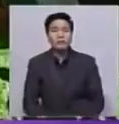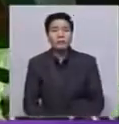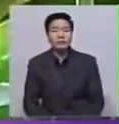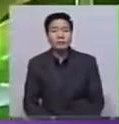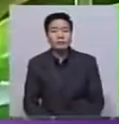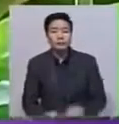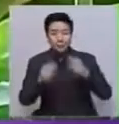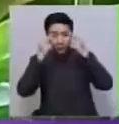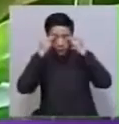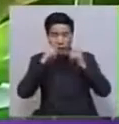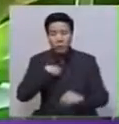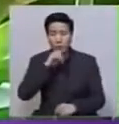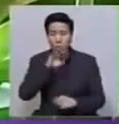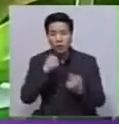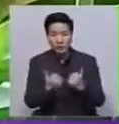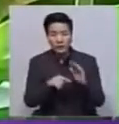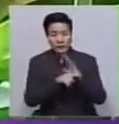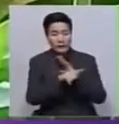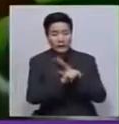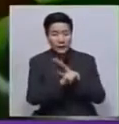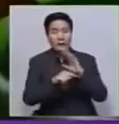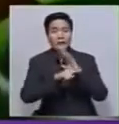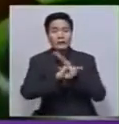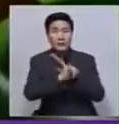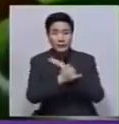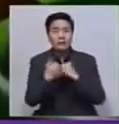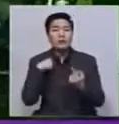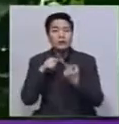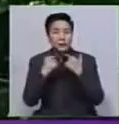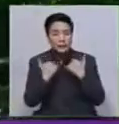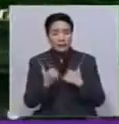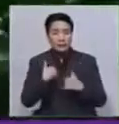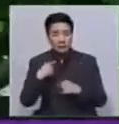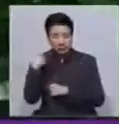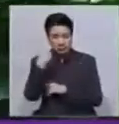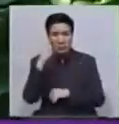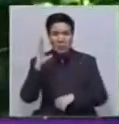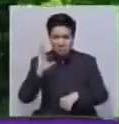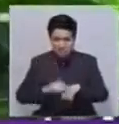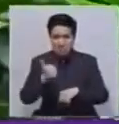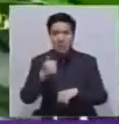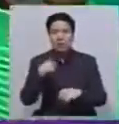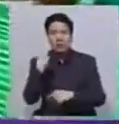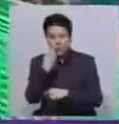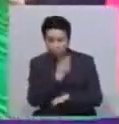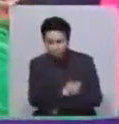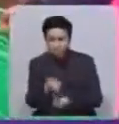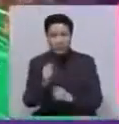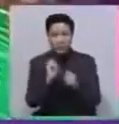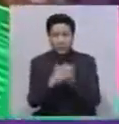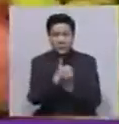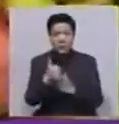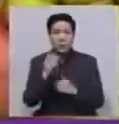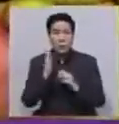นายกรัฐมนตรีกล่าวได้ว่าจังหวัดตราดและจันทบุรีล้วนแต่มีศักยภาพด้านการท่องเที่ยวและผลไม้ซึ่งประชาชนและส่วนราชการในพื้นที่ทุ